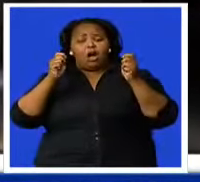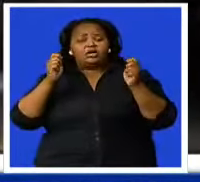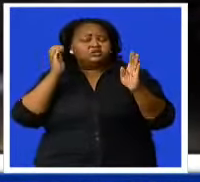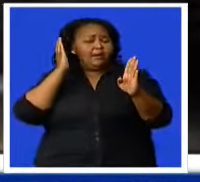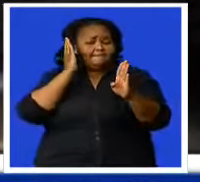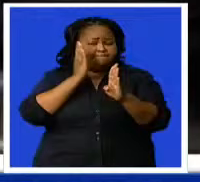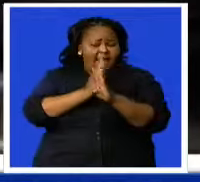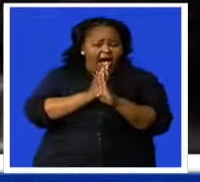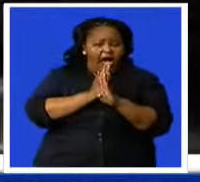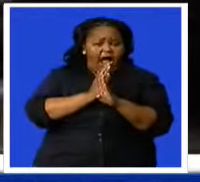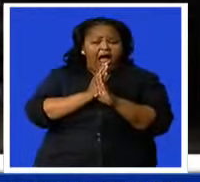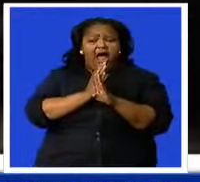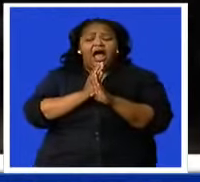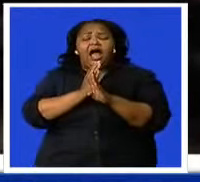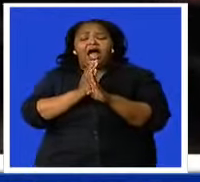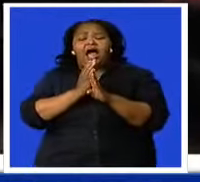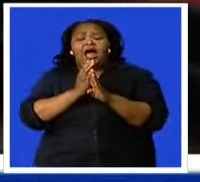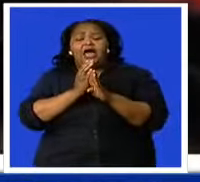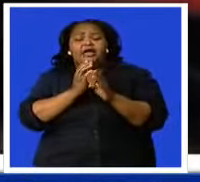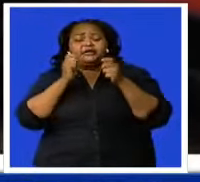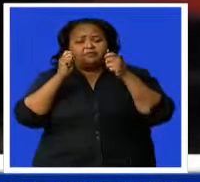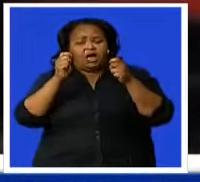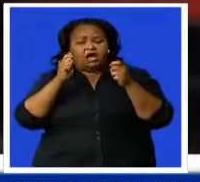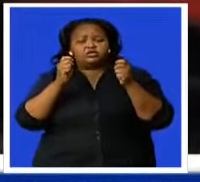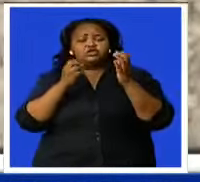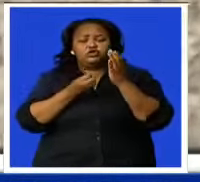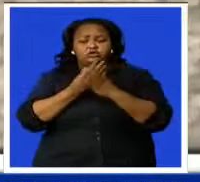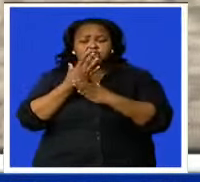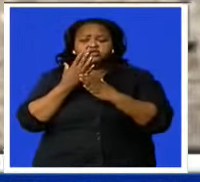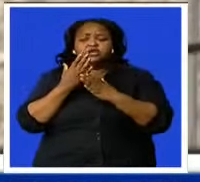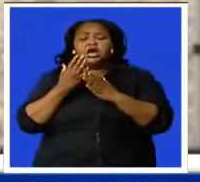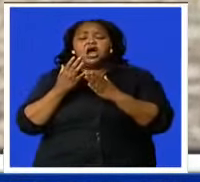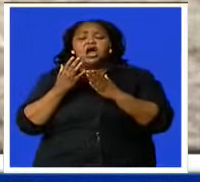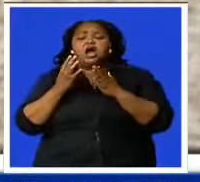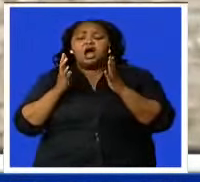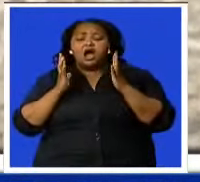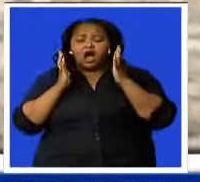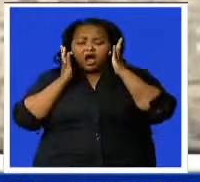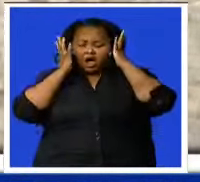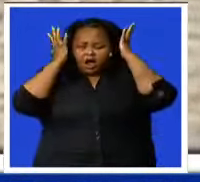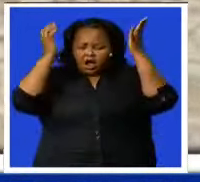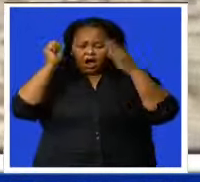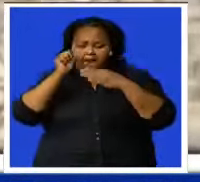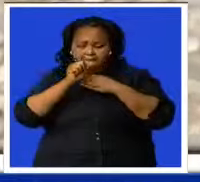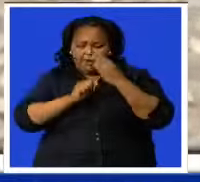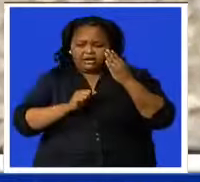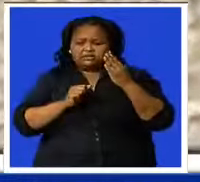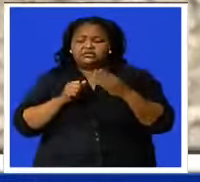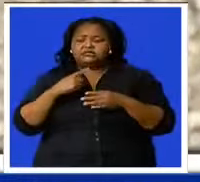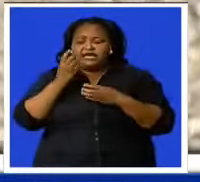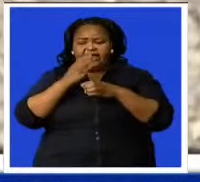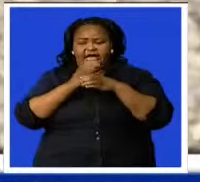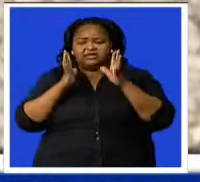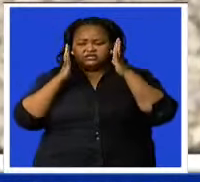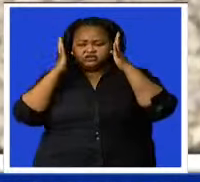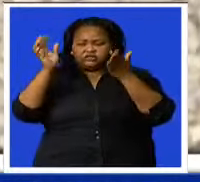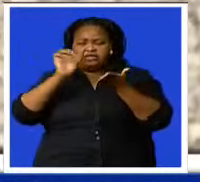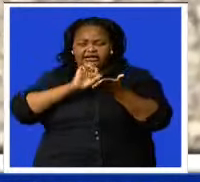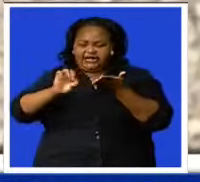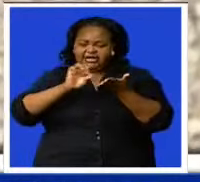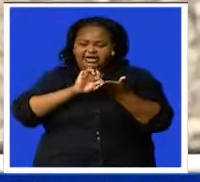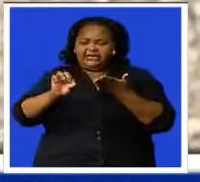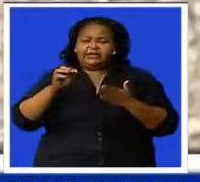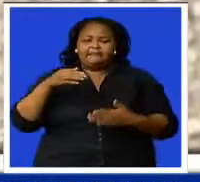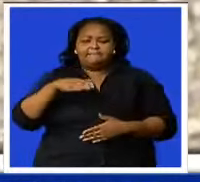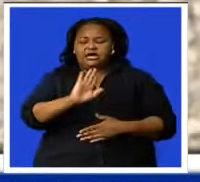livela kangwane lihlale lihlobile iClean Eswatini campaign Tindzabeni bikade malanga endlameni namuzi mkhonda embabane.